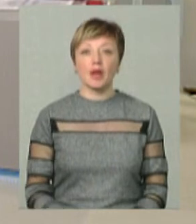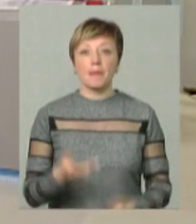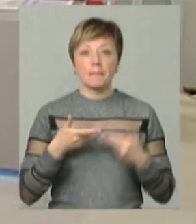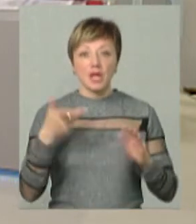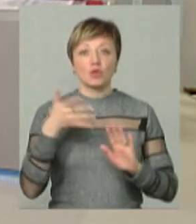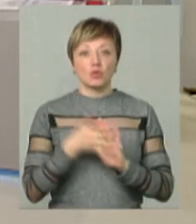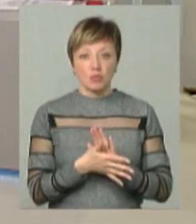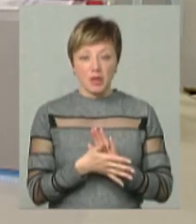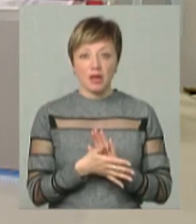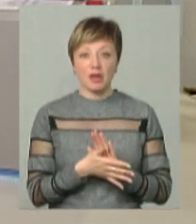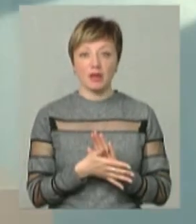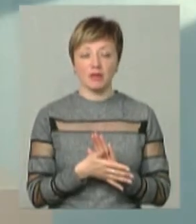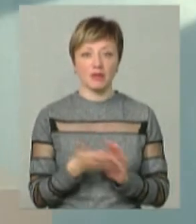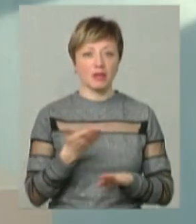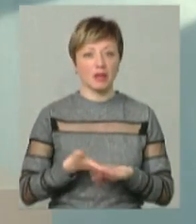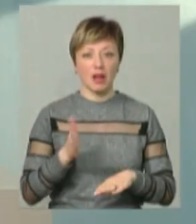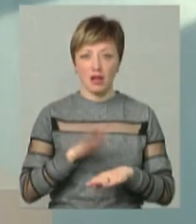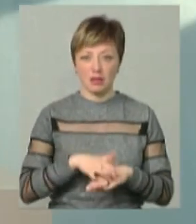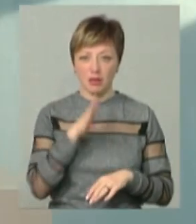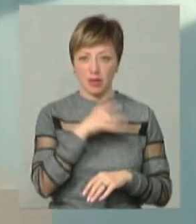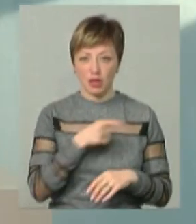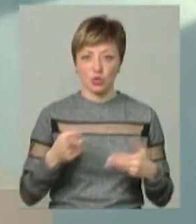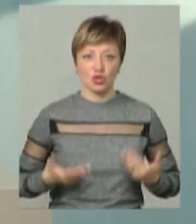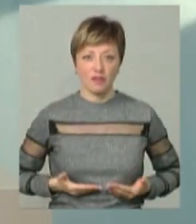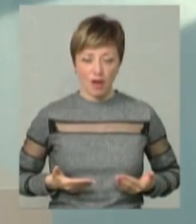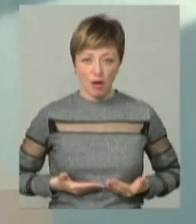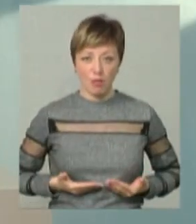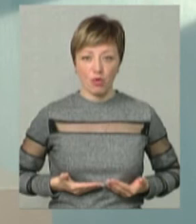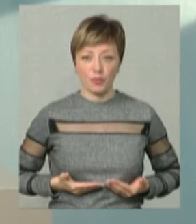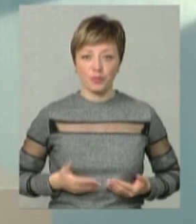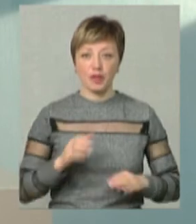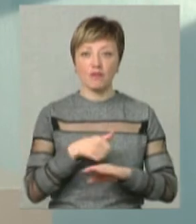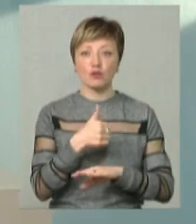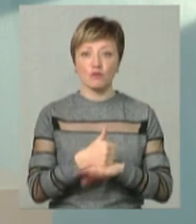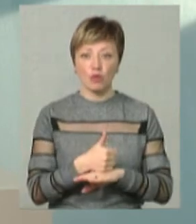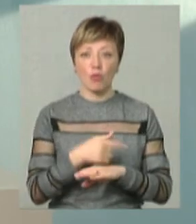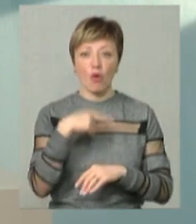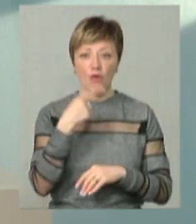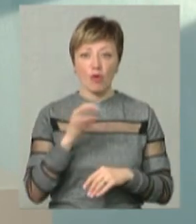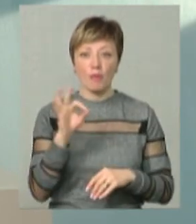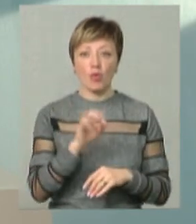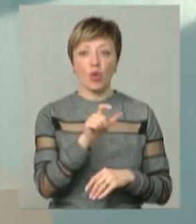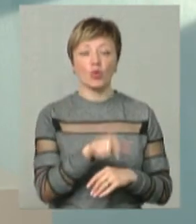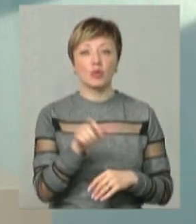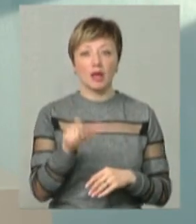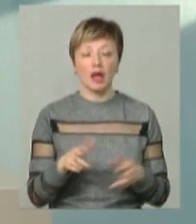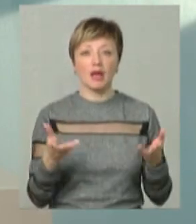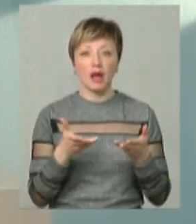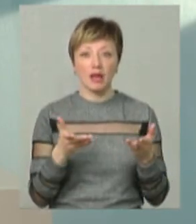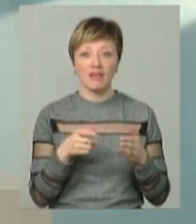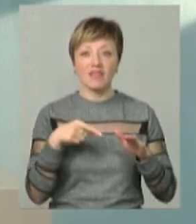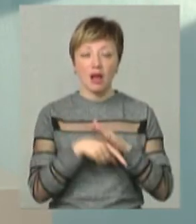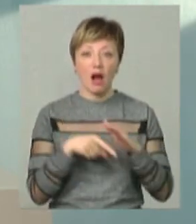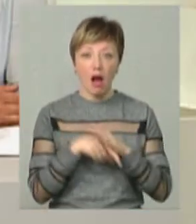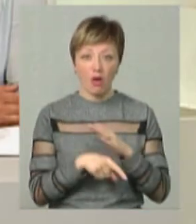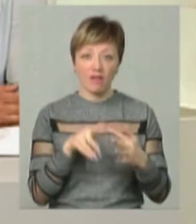що говоримо в такий надскладний період, зараз живемо, і в основному ми говоримо про людей, які